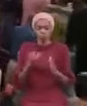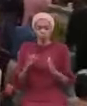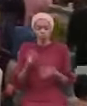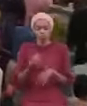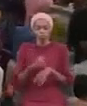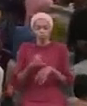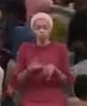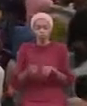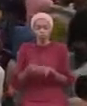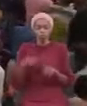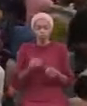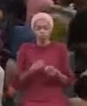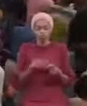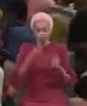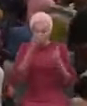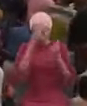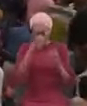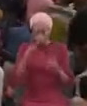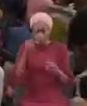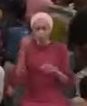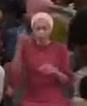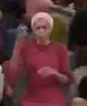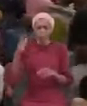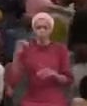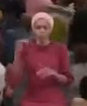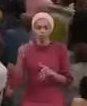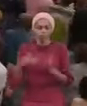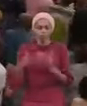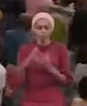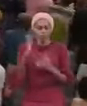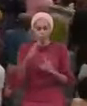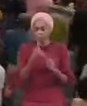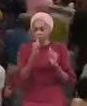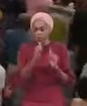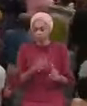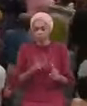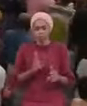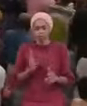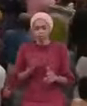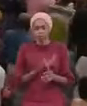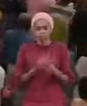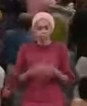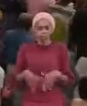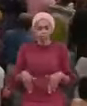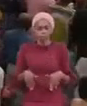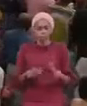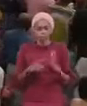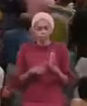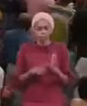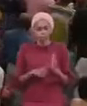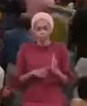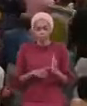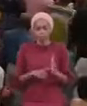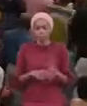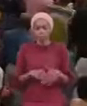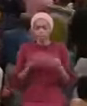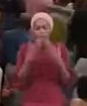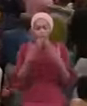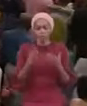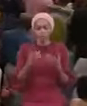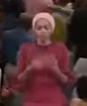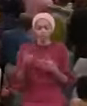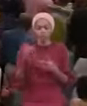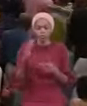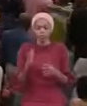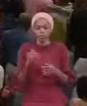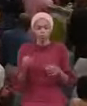bénir montrons de la gratitude à Dieu comme ces enfants d'Israël avaient apporté ce qu'ils ont et